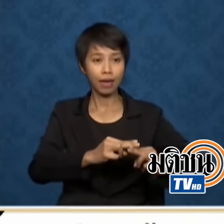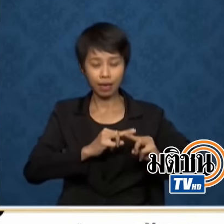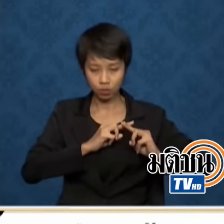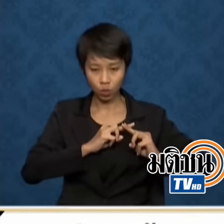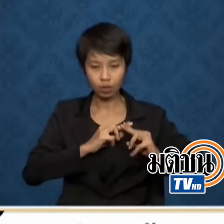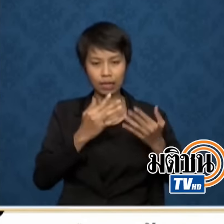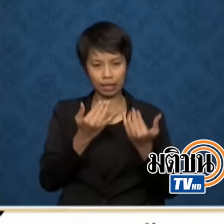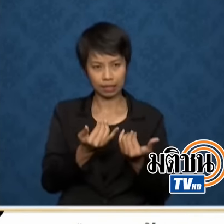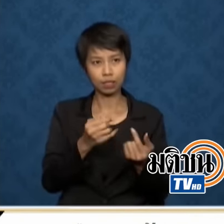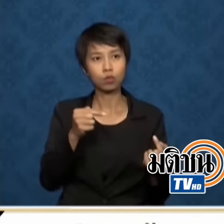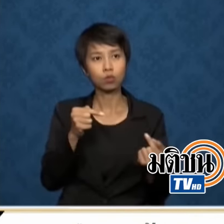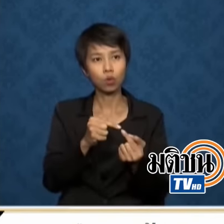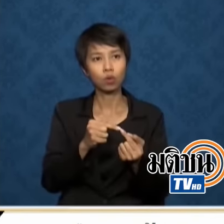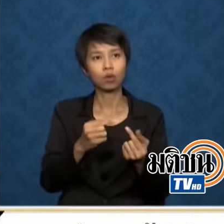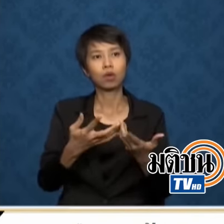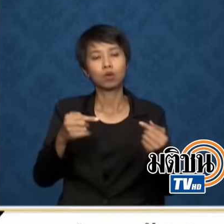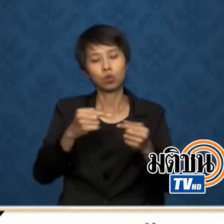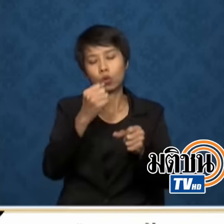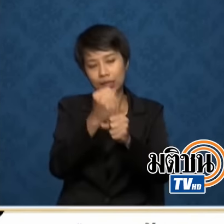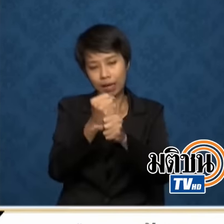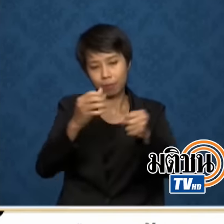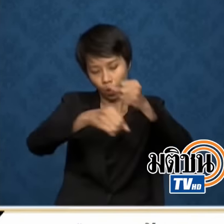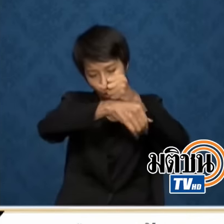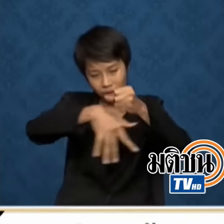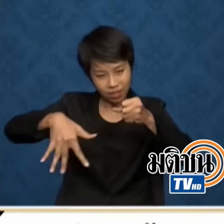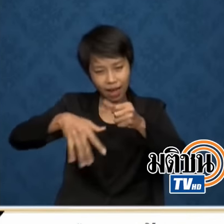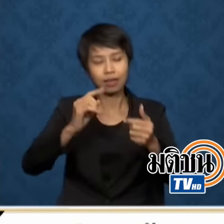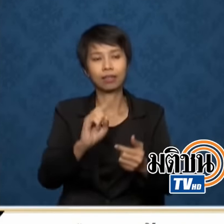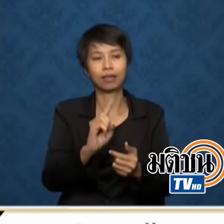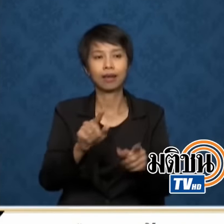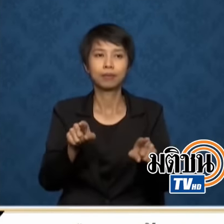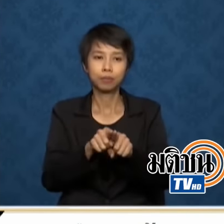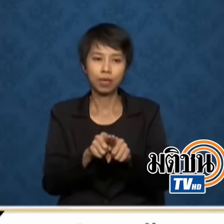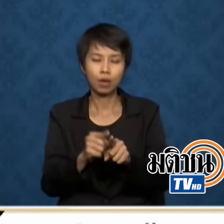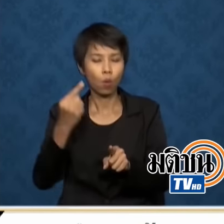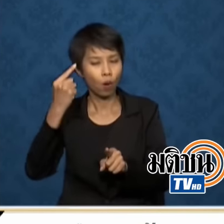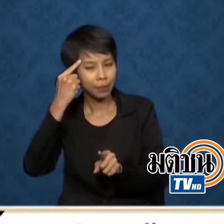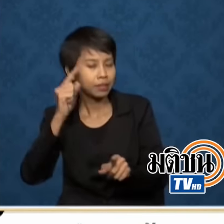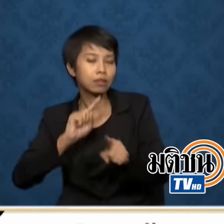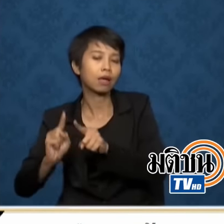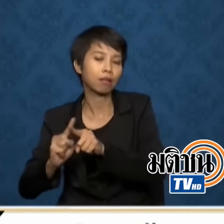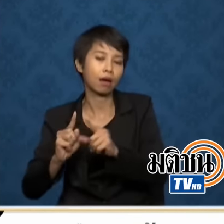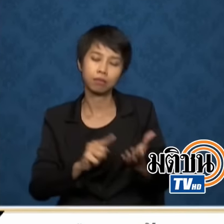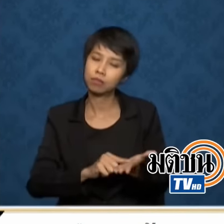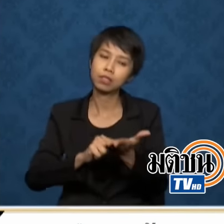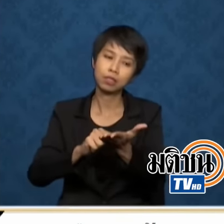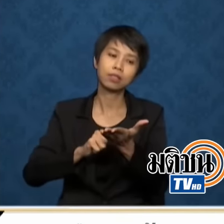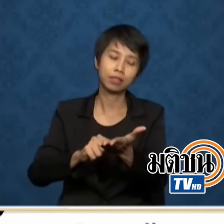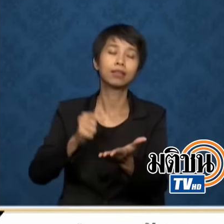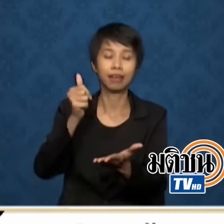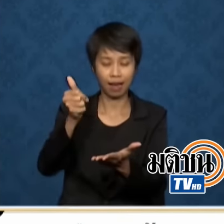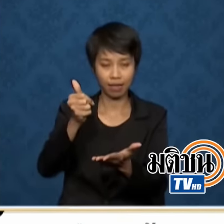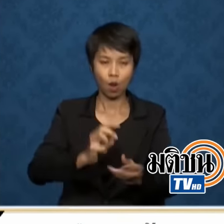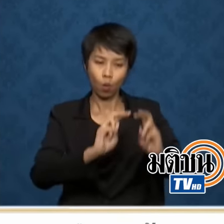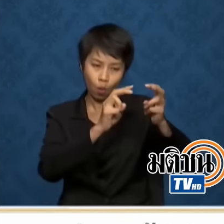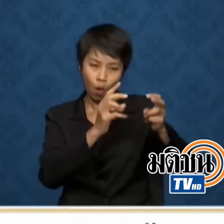เป็นช่องทางหนึ่งโดยโครงสร้างของซอฟต์พาวเวอร์ในปัจจุบันเนี่ยที่สามารถเสนอความเห็นว่าเพนพอยต์ของเขาคืออะไร